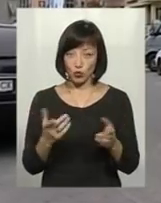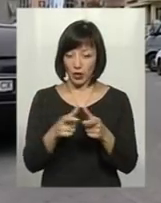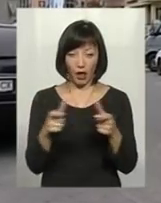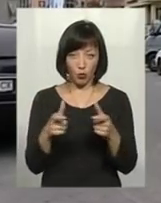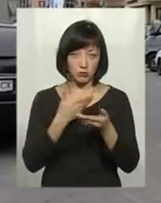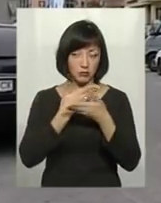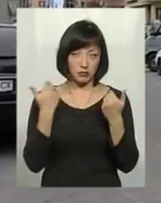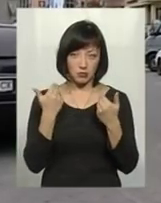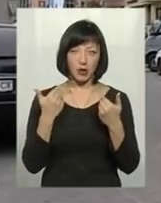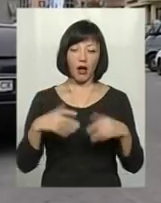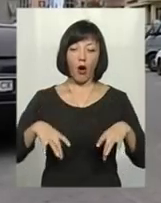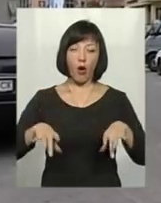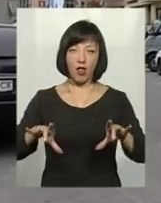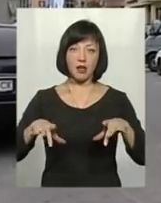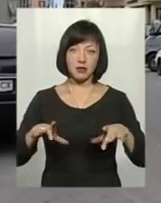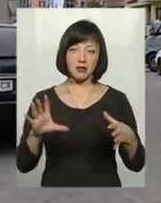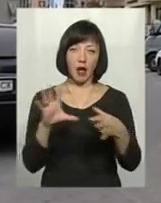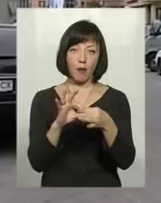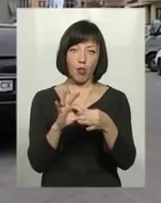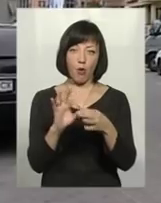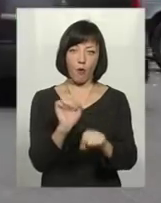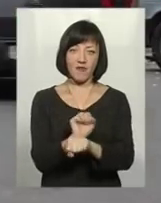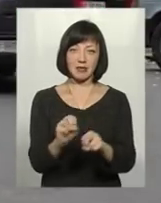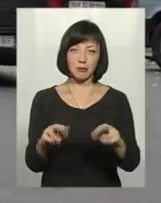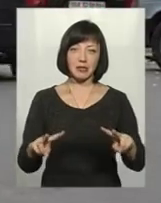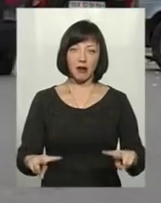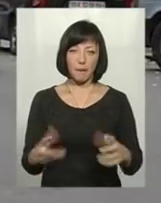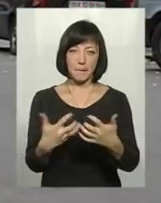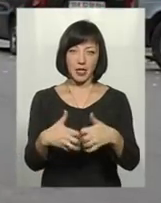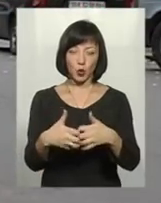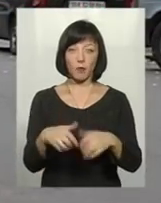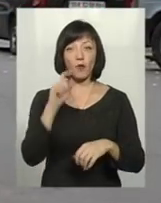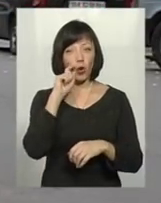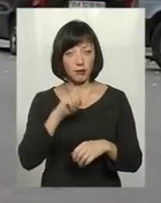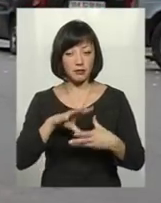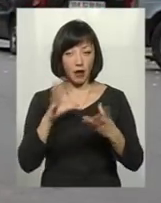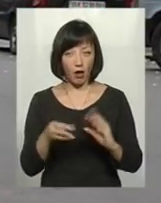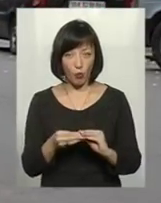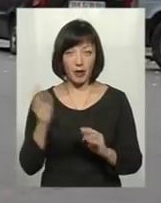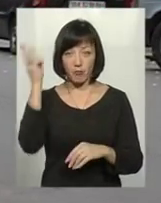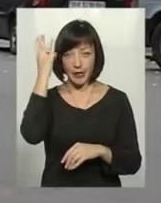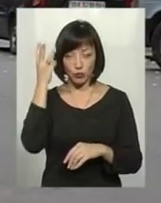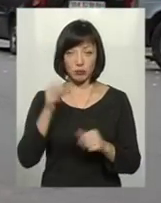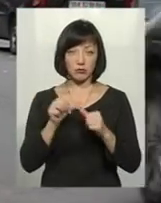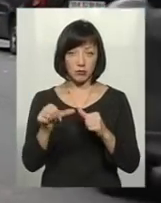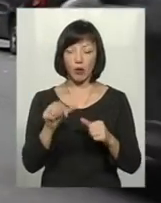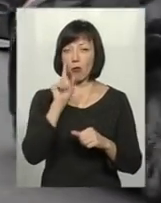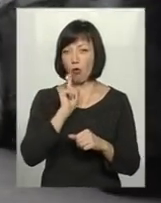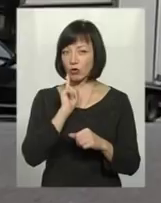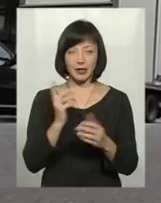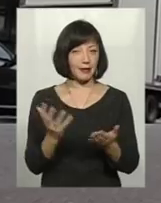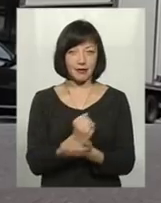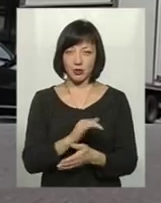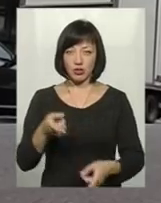буде відсутній, колеса транспортного засоба будуть заблоковані спеціальним пристроєм. В Україні загалом та у Хмельницькому, зокрема, поки що не